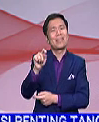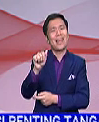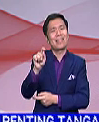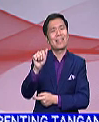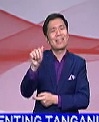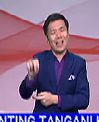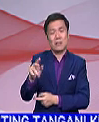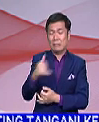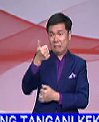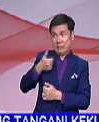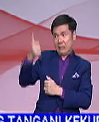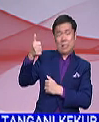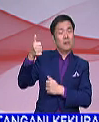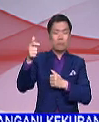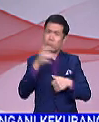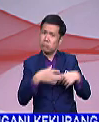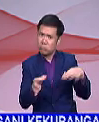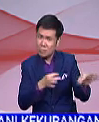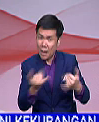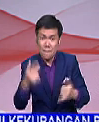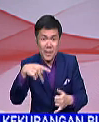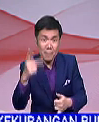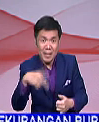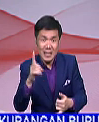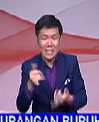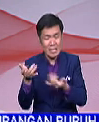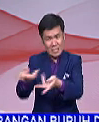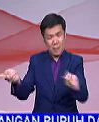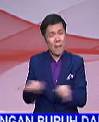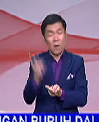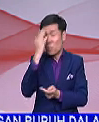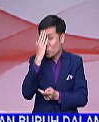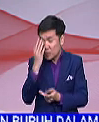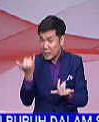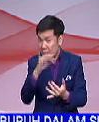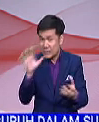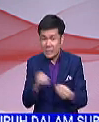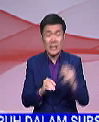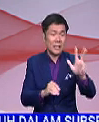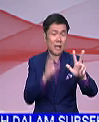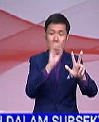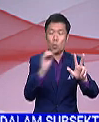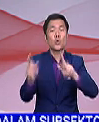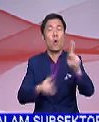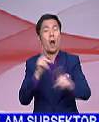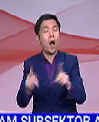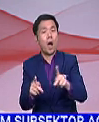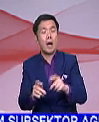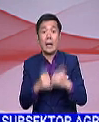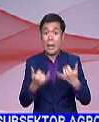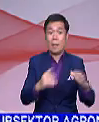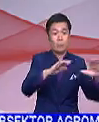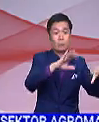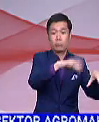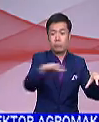Putatan Zainuddin Haji Awang berkata PKPD di lokaliti itu melibatkan kira-kira 300 penduduk daripada